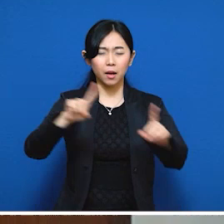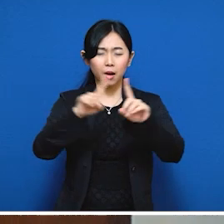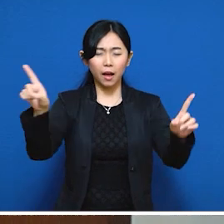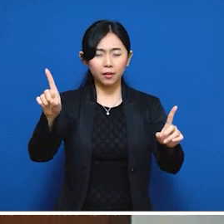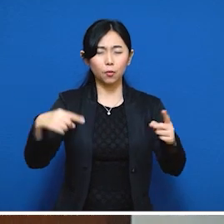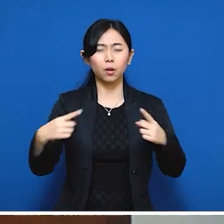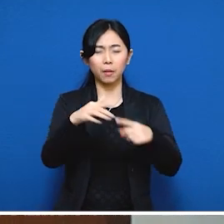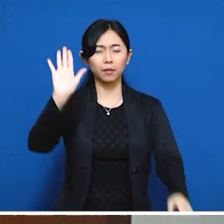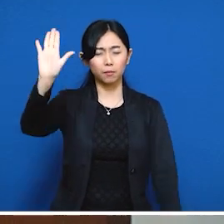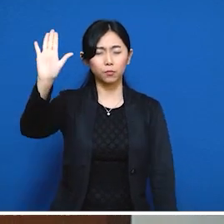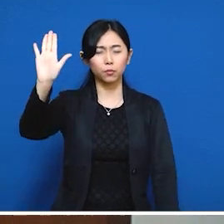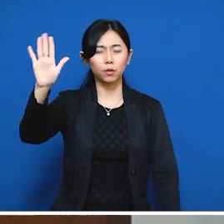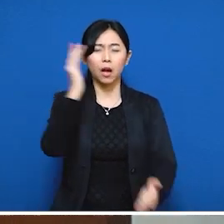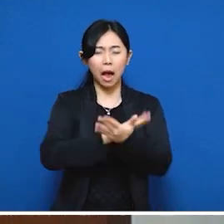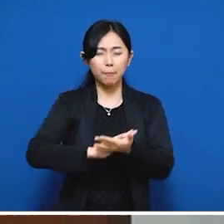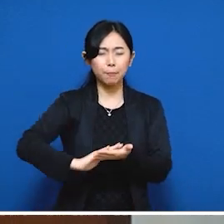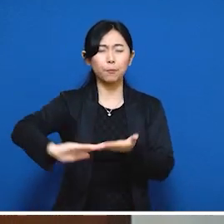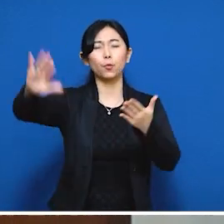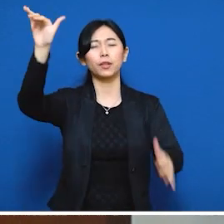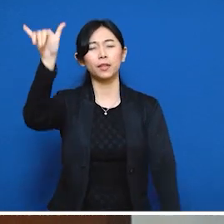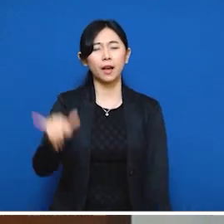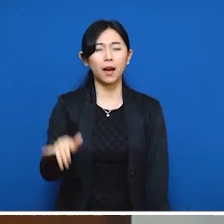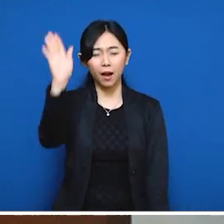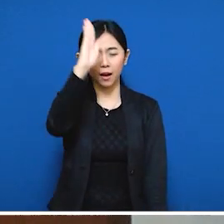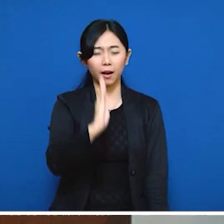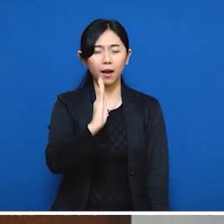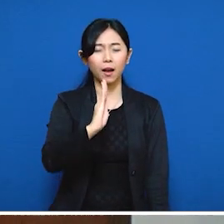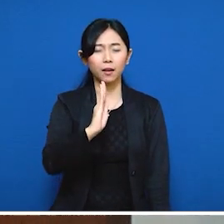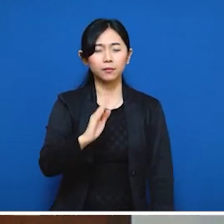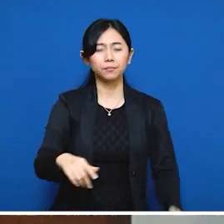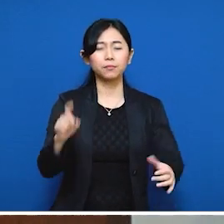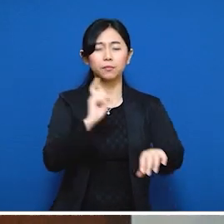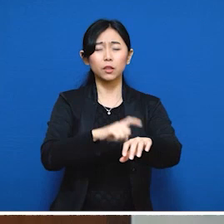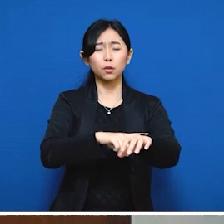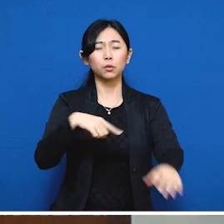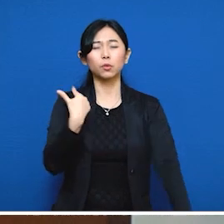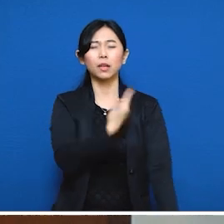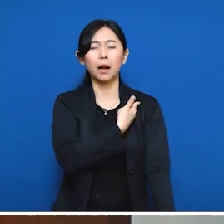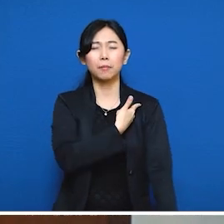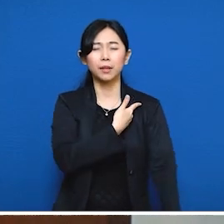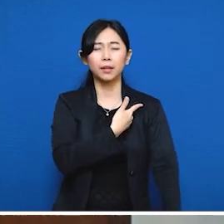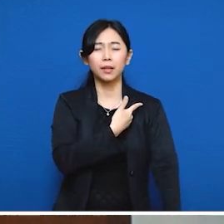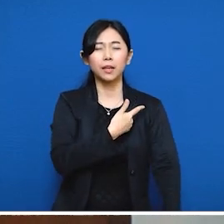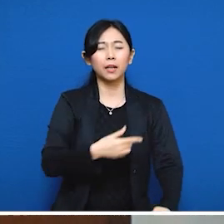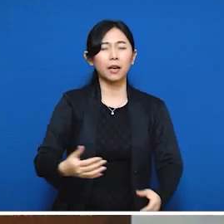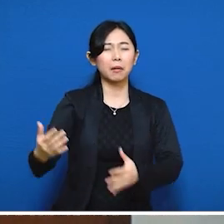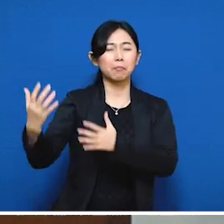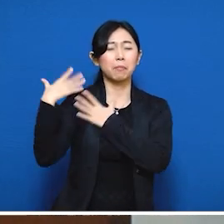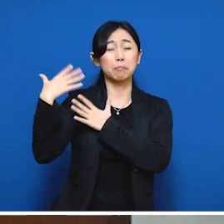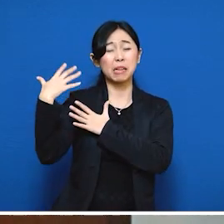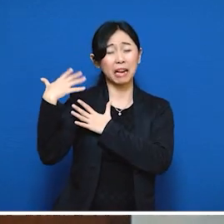kepada Engkau. Ampunilah, ya Allah, saat kami lebih mengandalkan akal diri